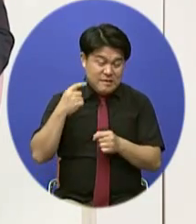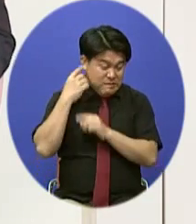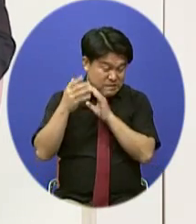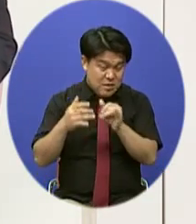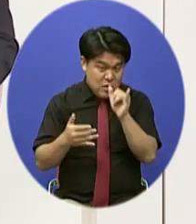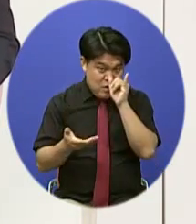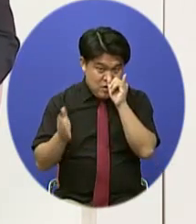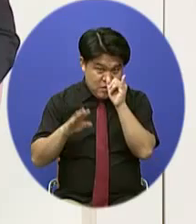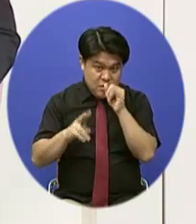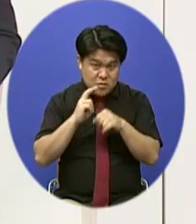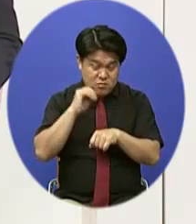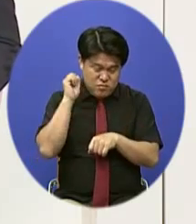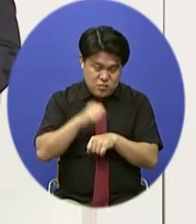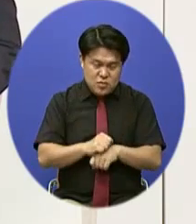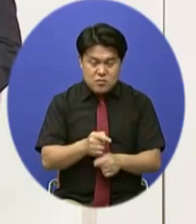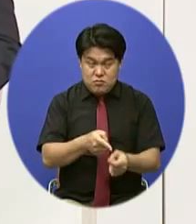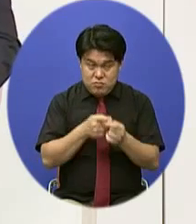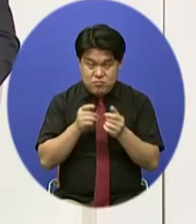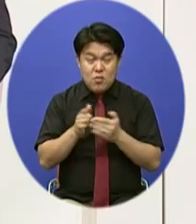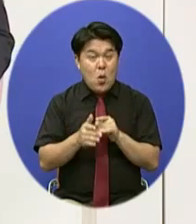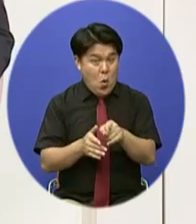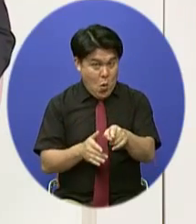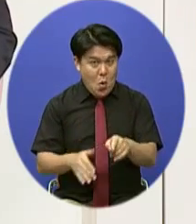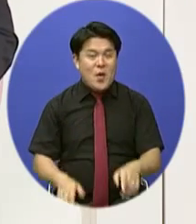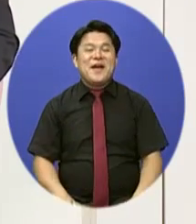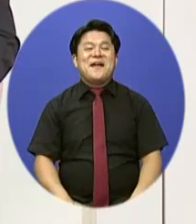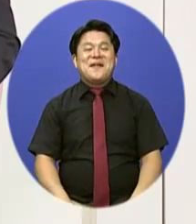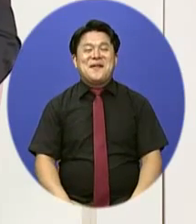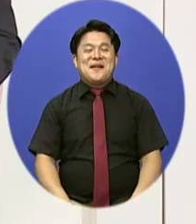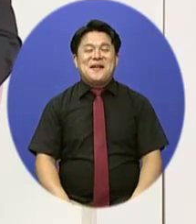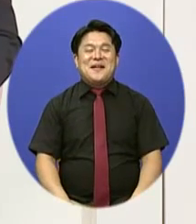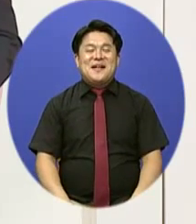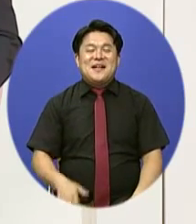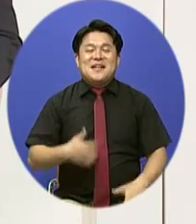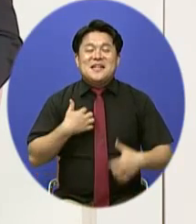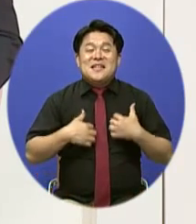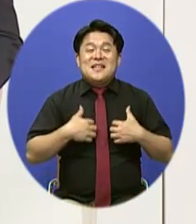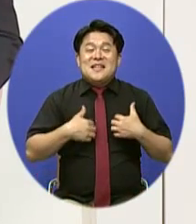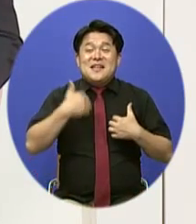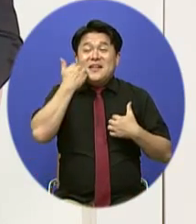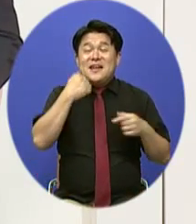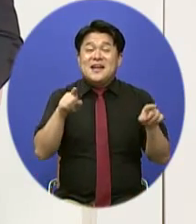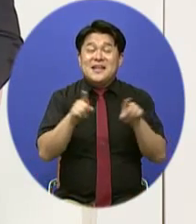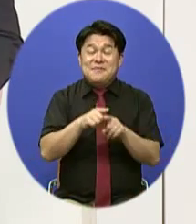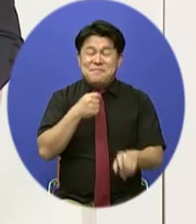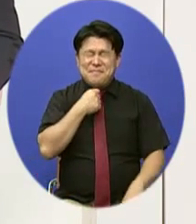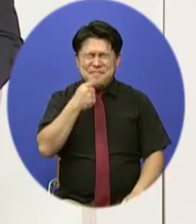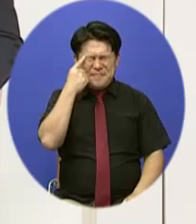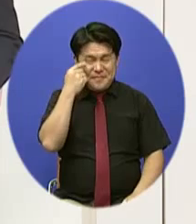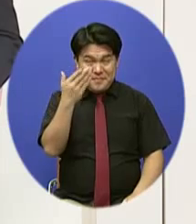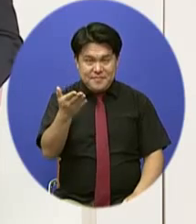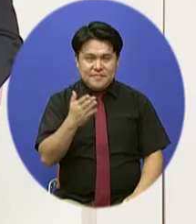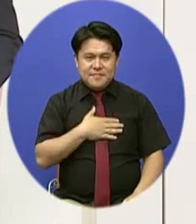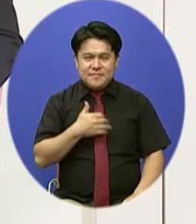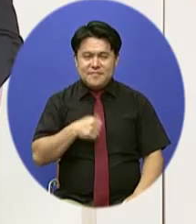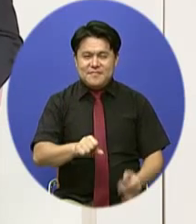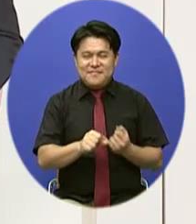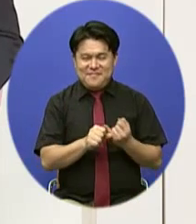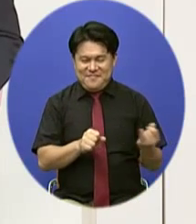1번 건데. 참여자로서 1등을 네. 했어요. 네. 네. 아, 오늘 자, 너무 시끄러웠었는데. 누구에게? 아, 우리